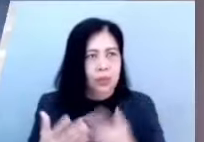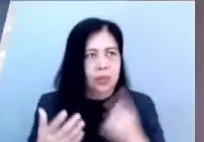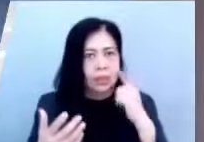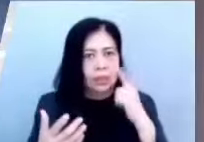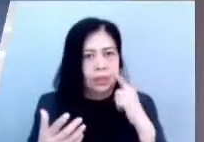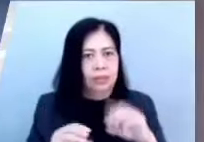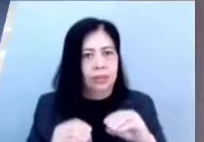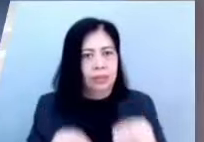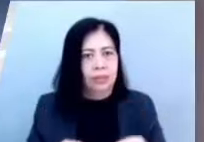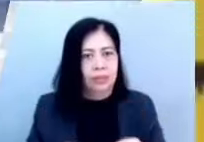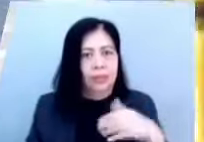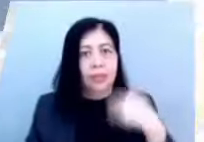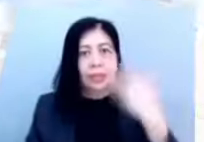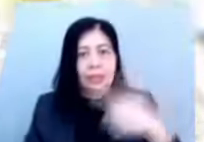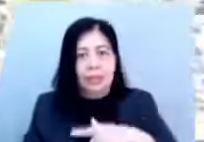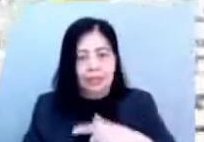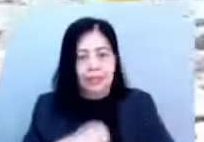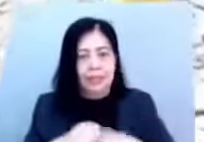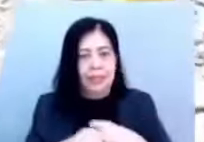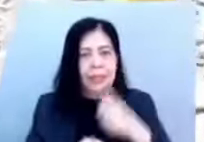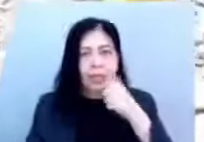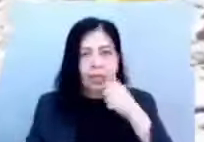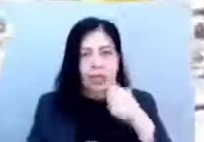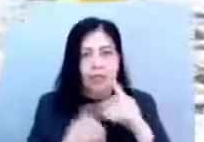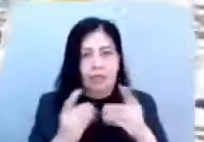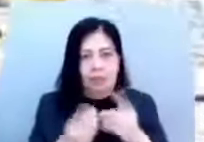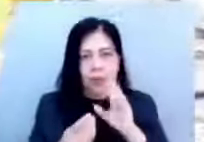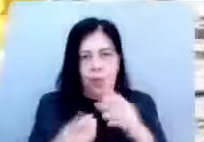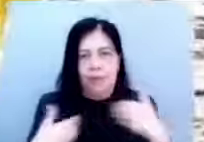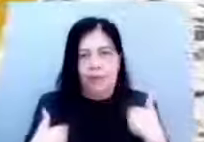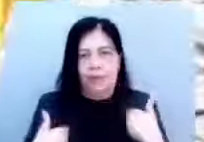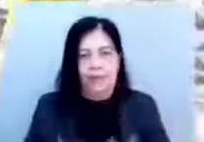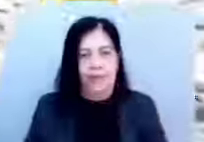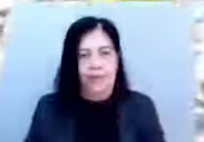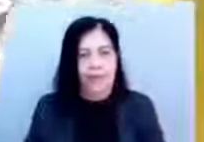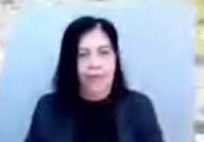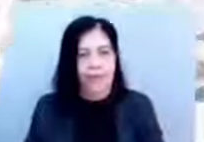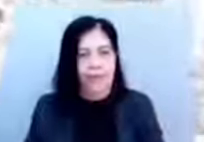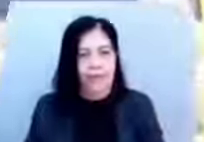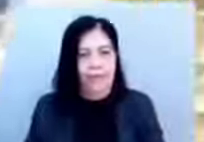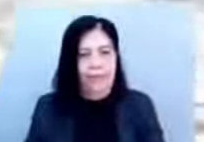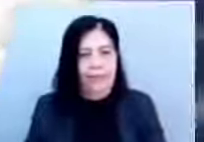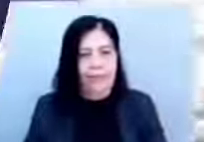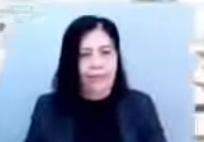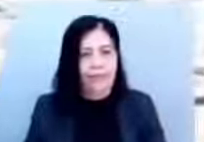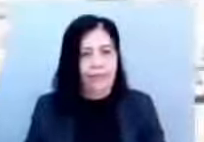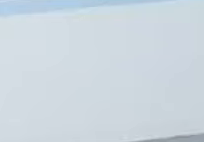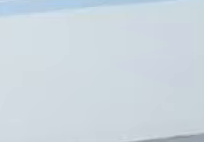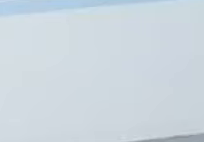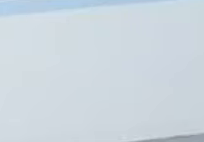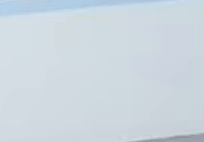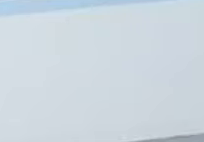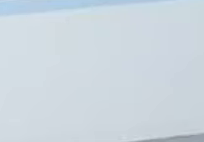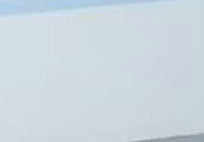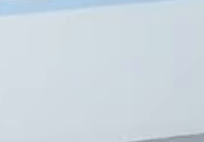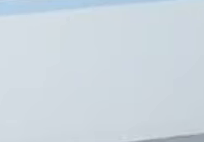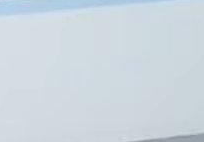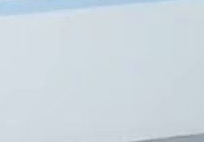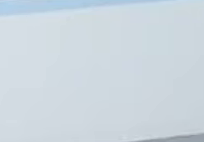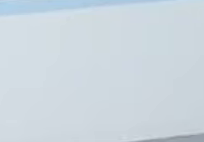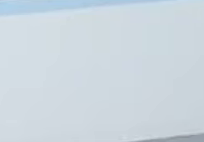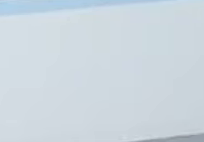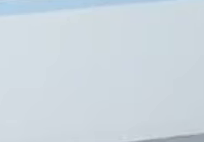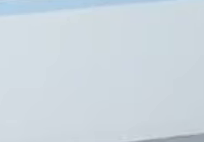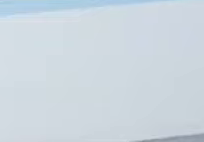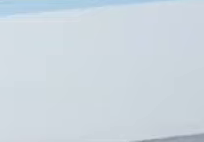girls' division next year. Von Aquino nagbabalita para sa GMA Integrated News. Kapuso, alamin